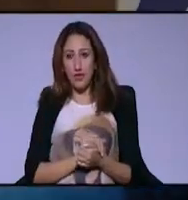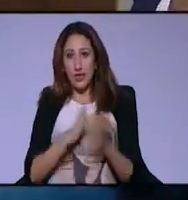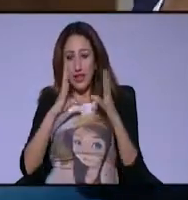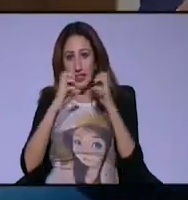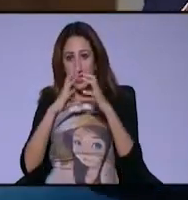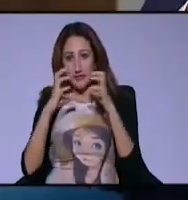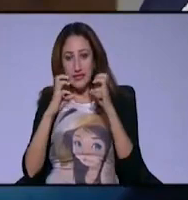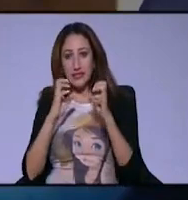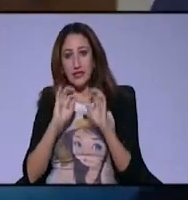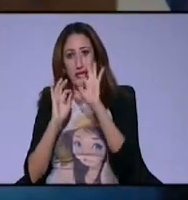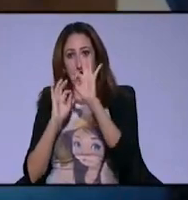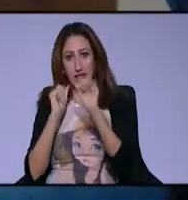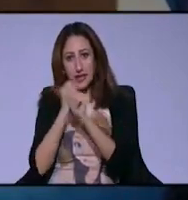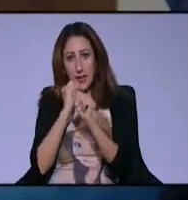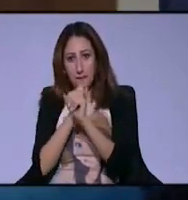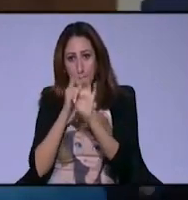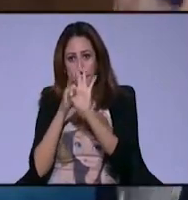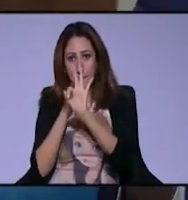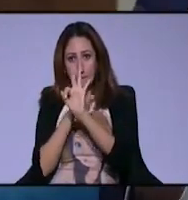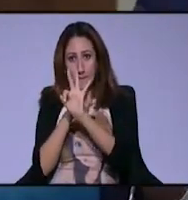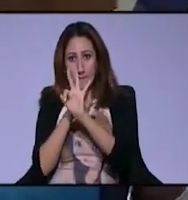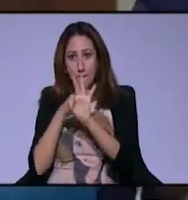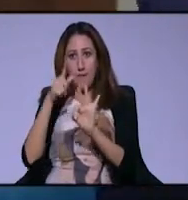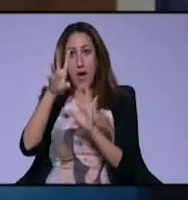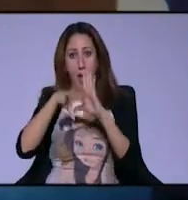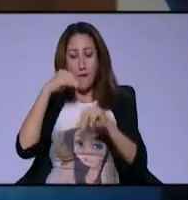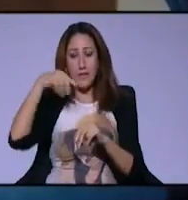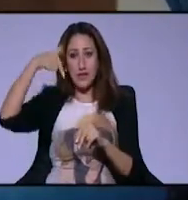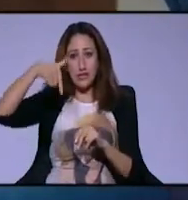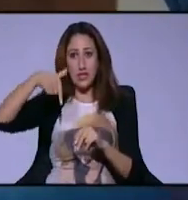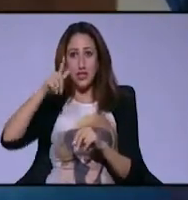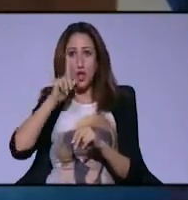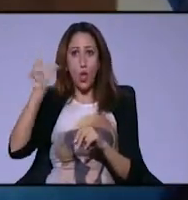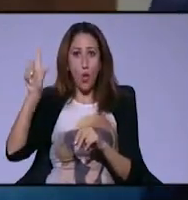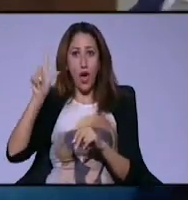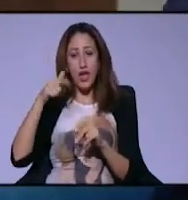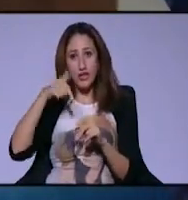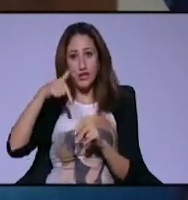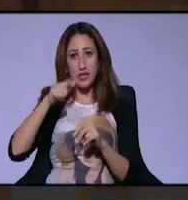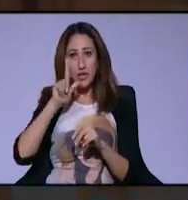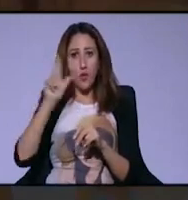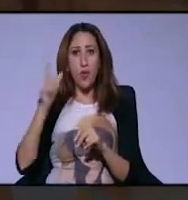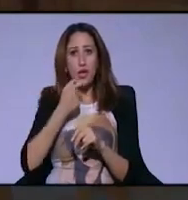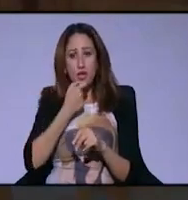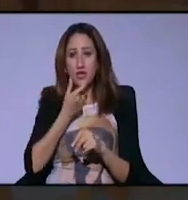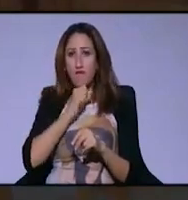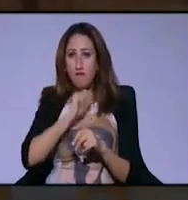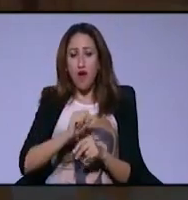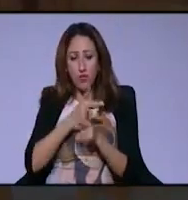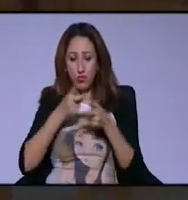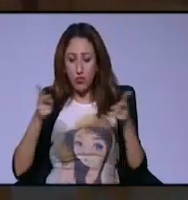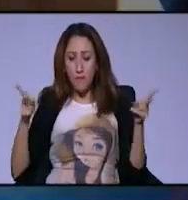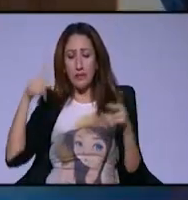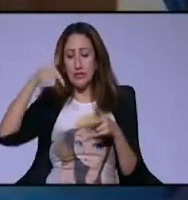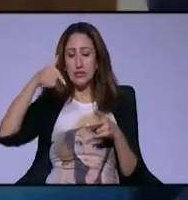التلات أعمال عملناهم بست لغات إن شاء الله، دوبلاج مش دوبلاج يعني مش ناطقة كمان، مش كتابة،